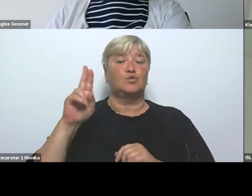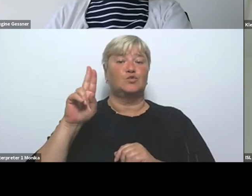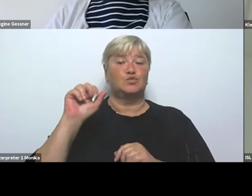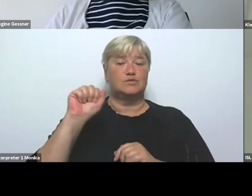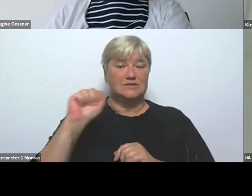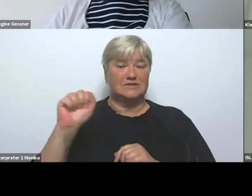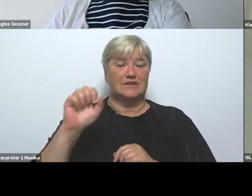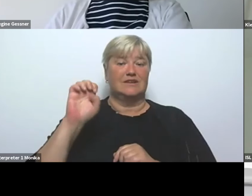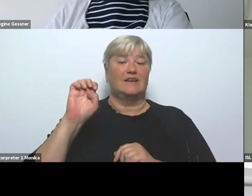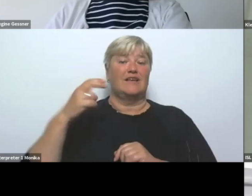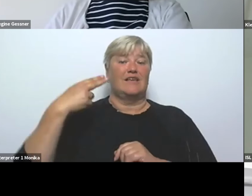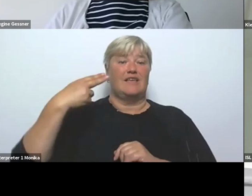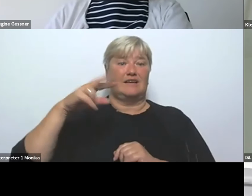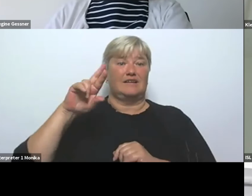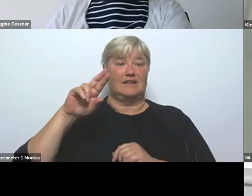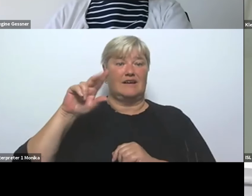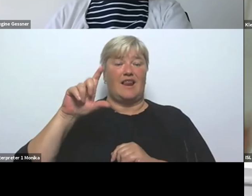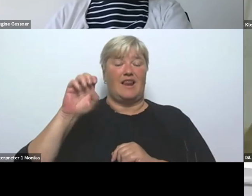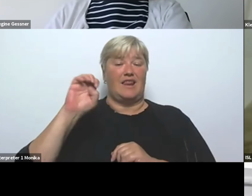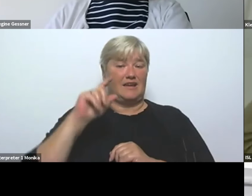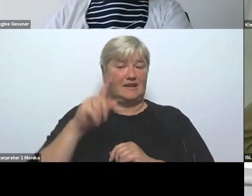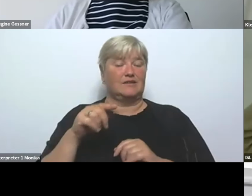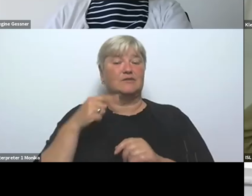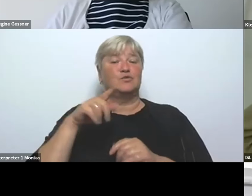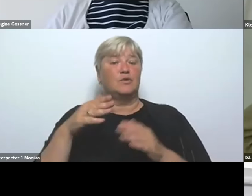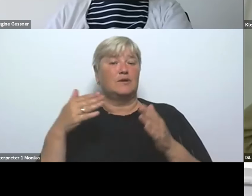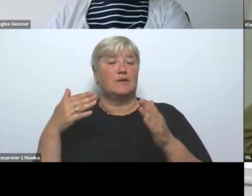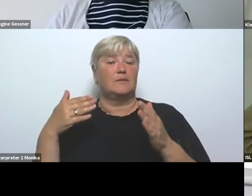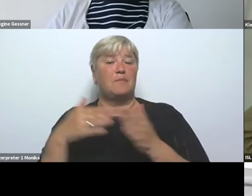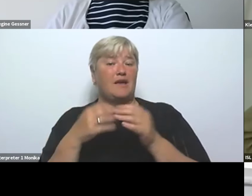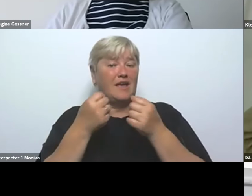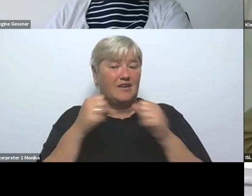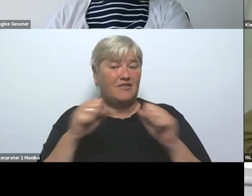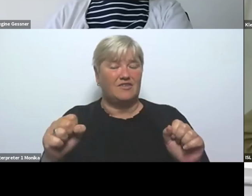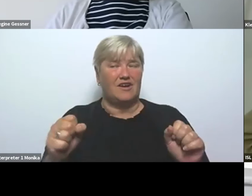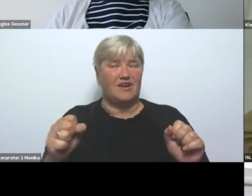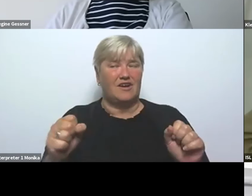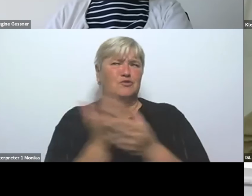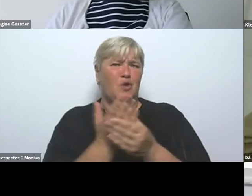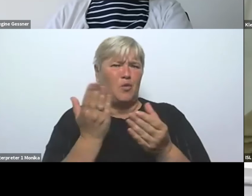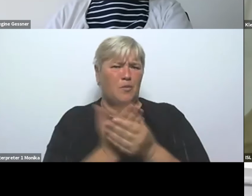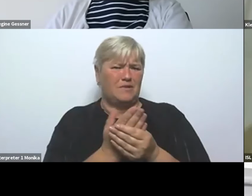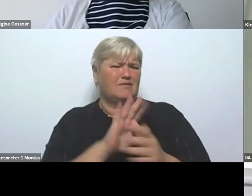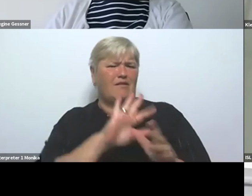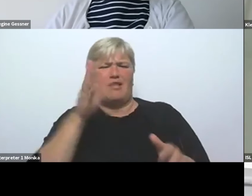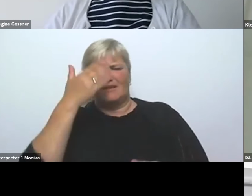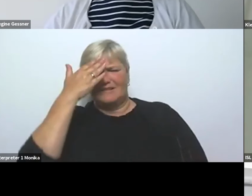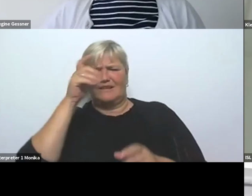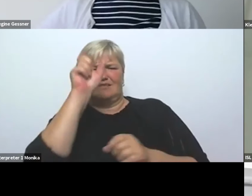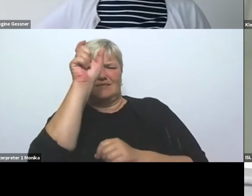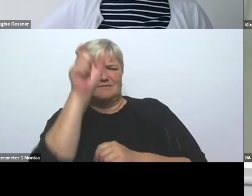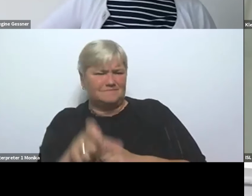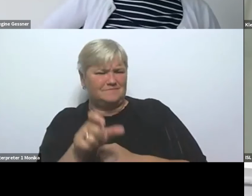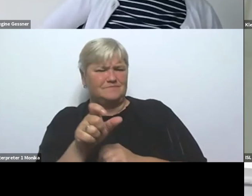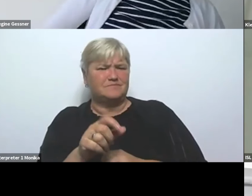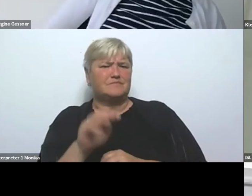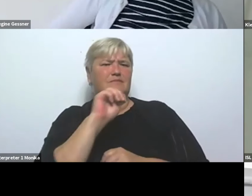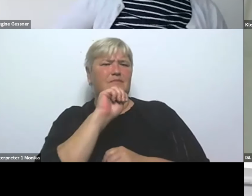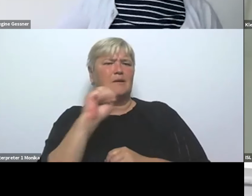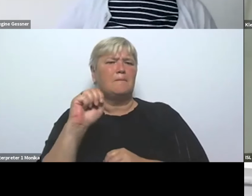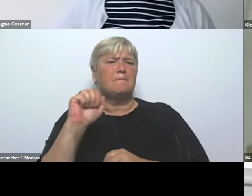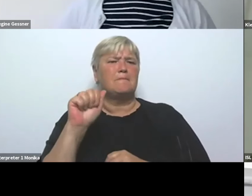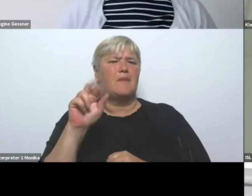jemals mit der Barrierefreiheit von Dokumenten und vor allem von PDFs beschäftigt hat, kennt sicher diesen Namen, da bin ich überzeugt. Markus